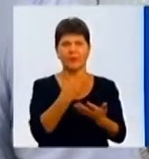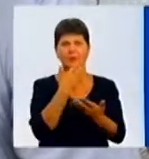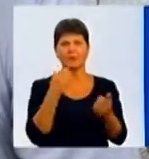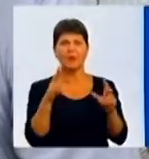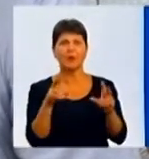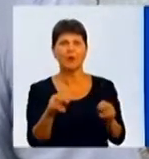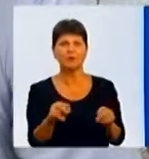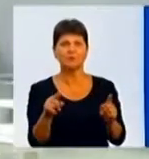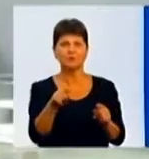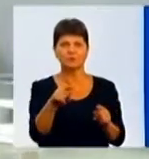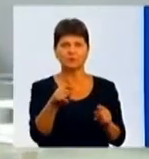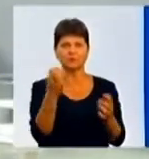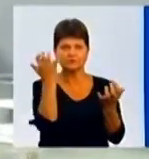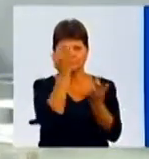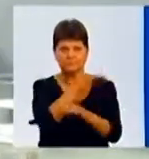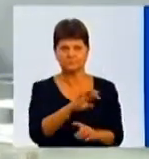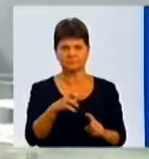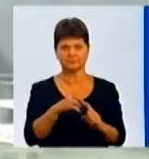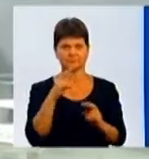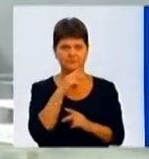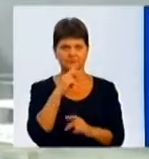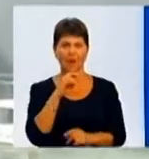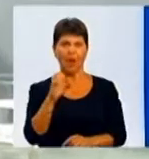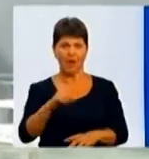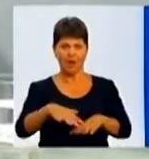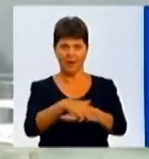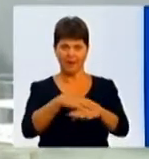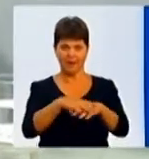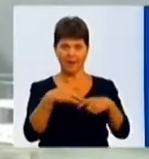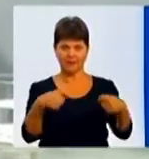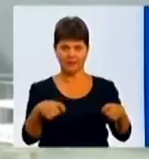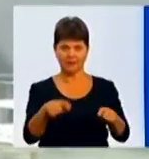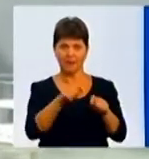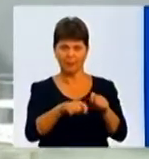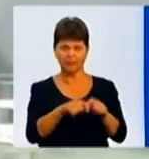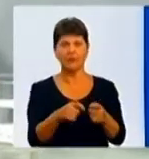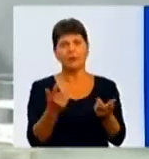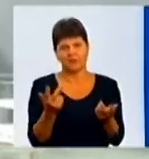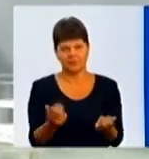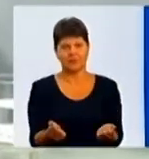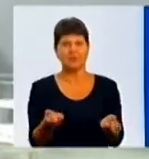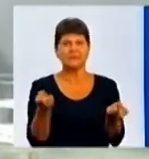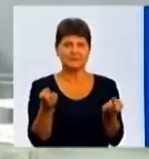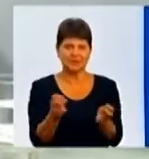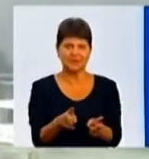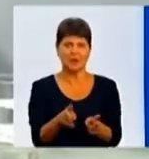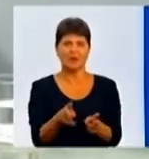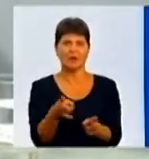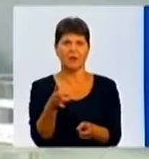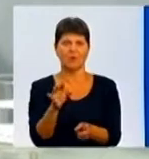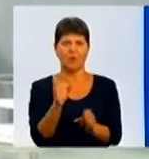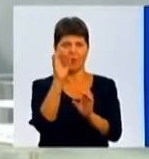не пропустите. Але на ринках вони перевіряються, так? Ті, хто стоять з грибами? Да, їх спеціально... Спеціально є лабораторії, які,